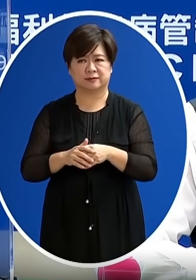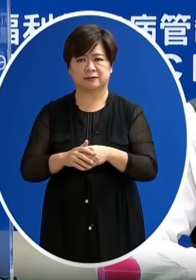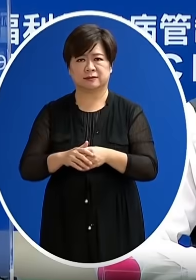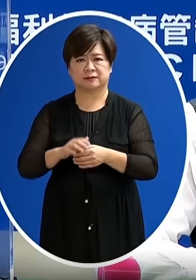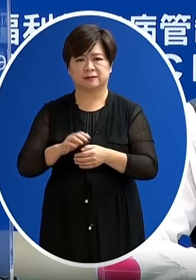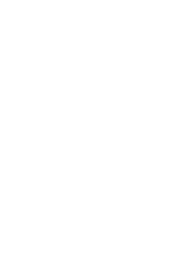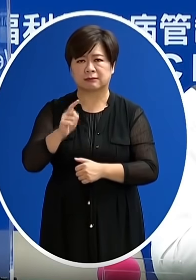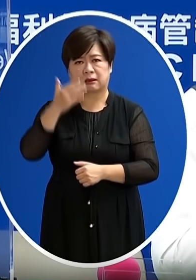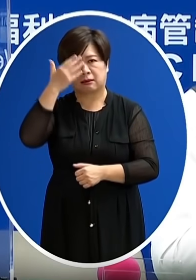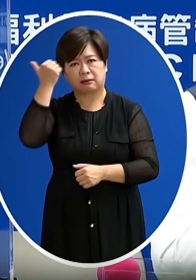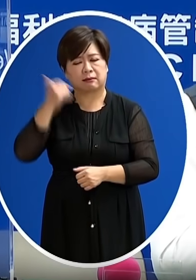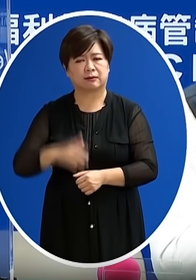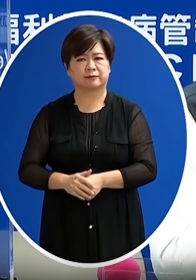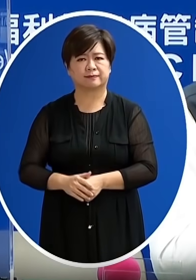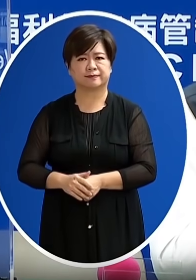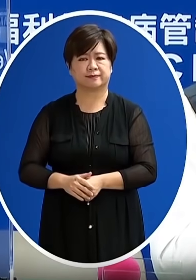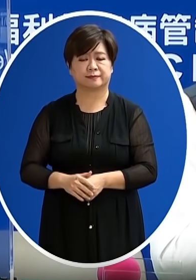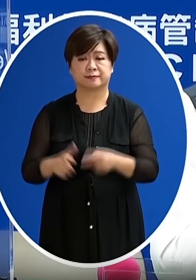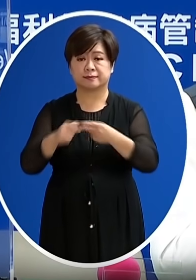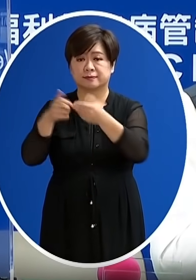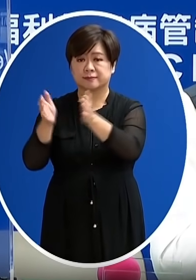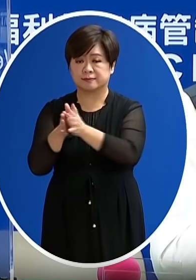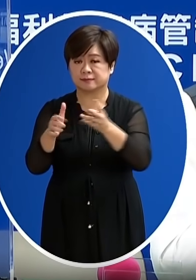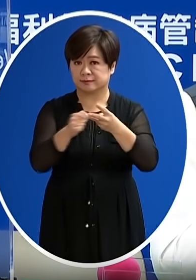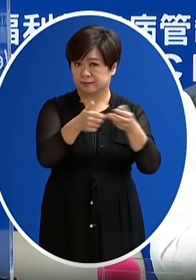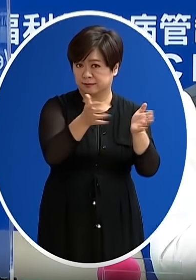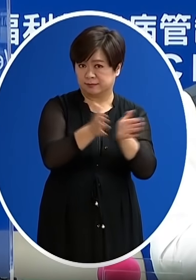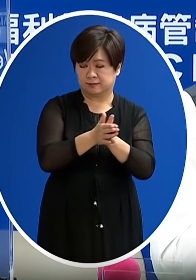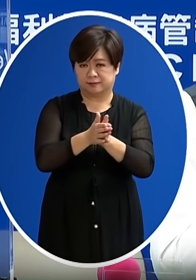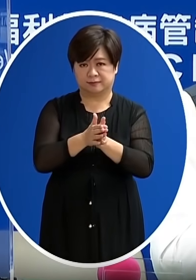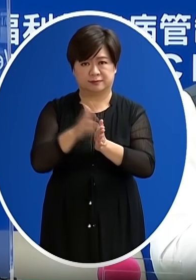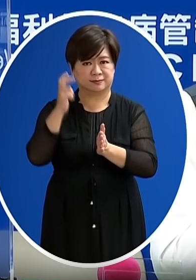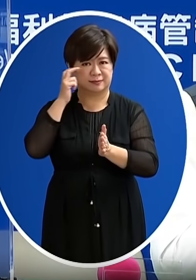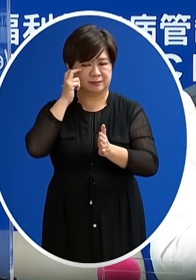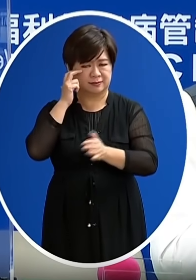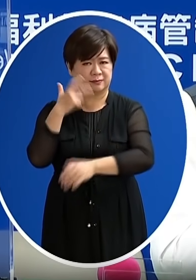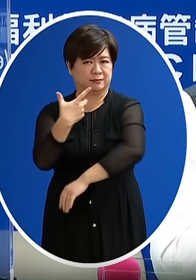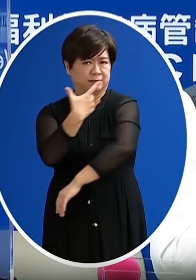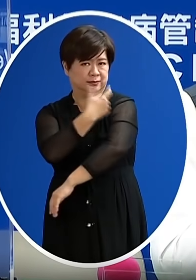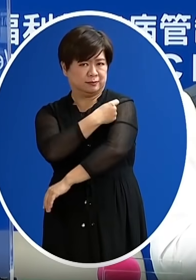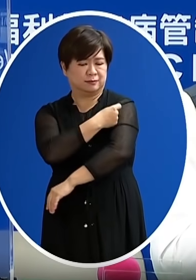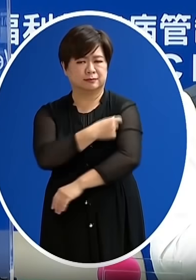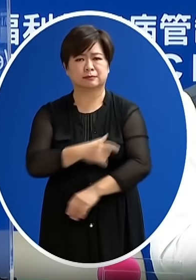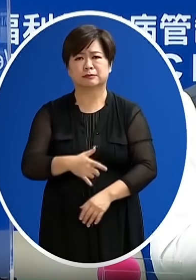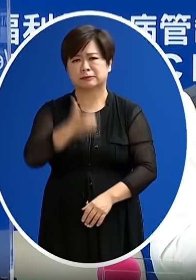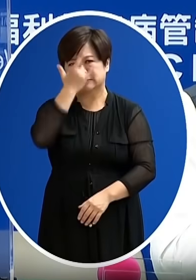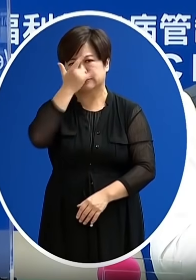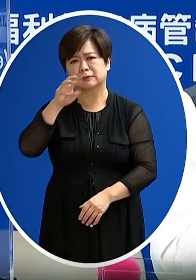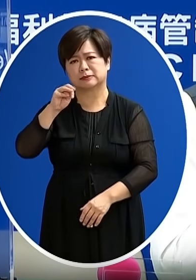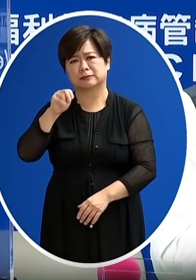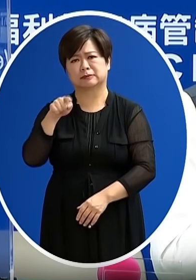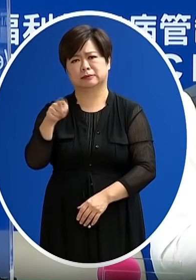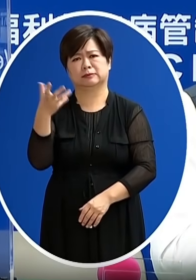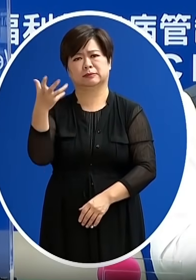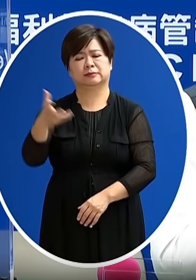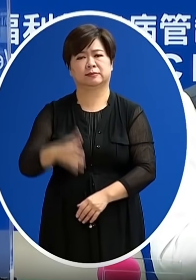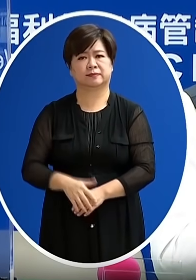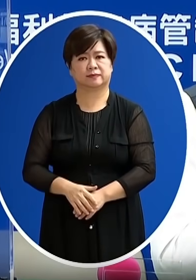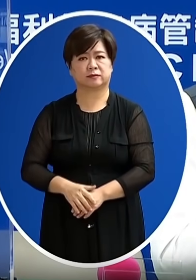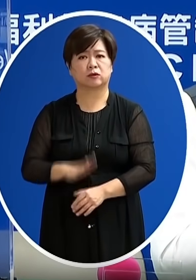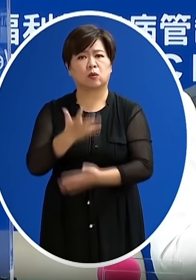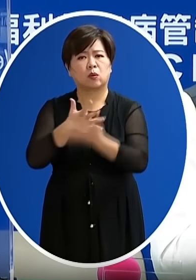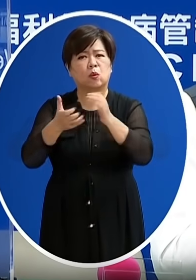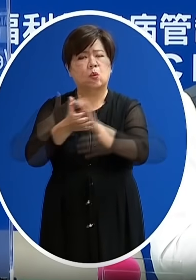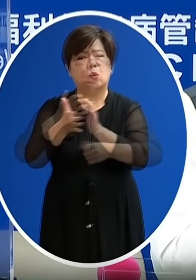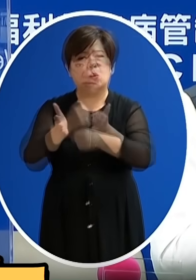的想法。我们 这个第二轮、第三轮，打莫德纳的民众居多，想要打的，那是不是等到后面？有网友分析说，